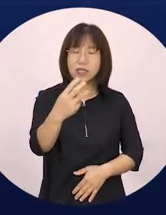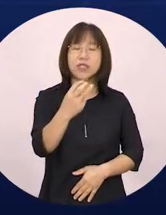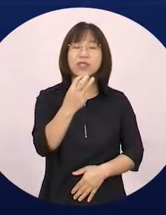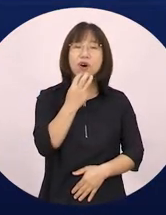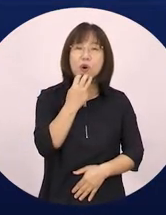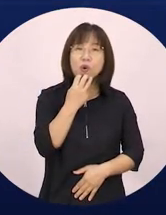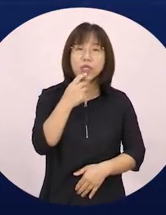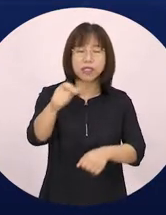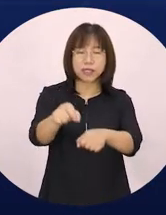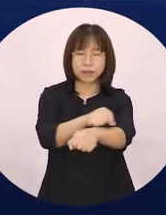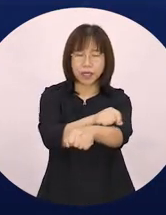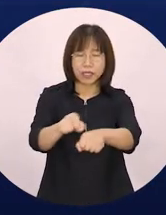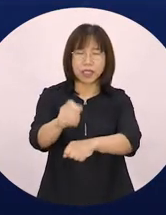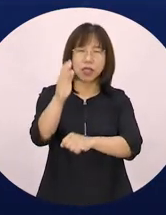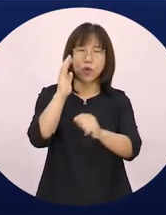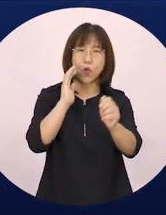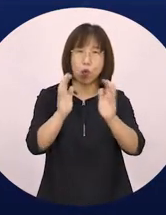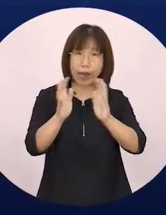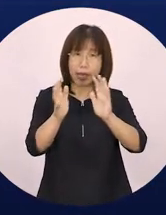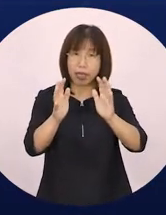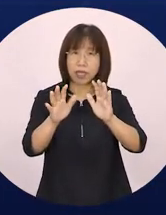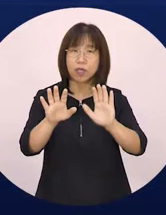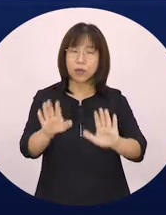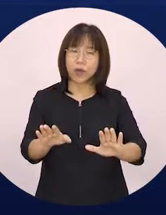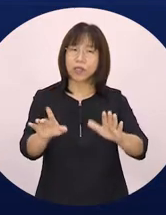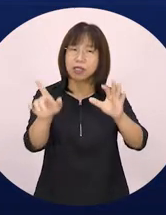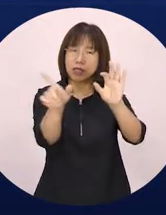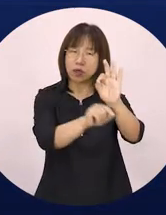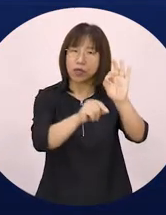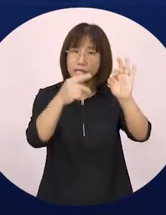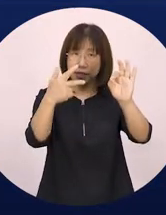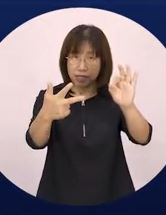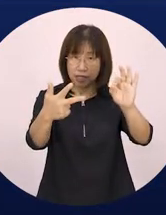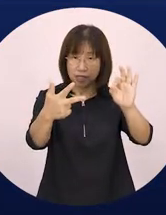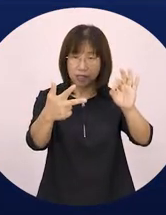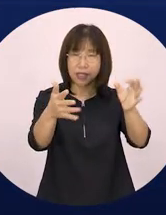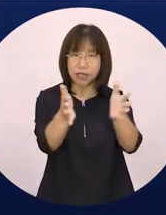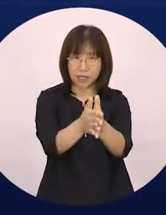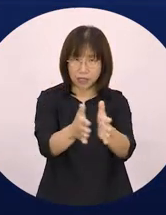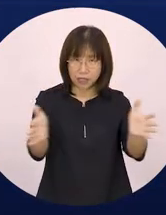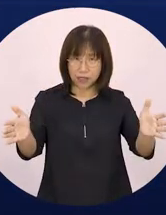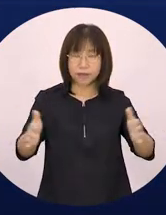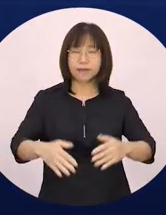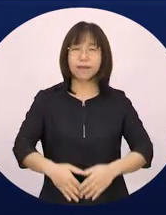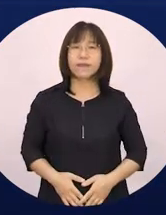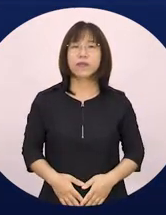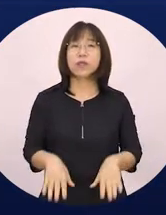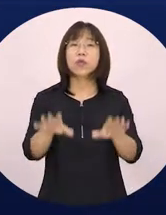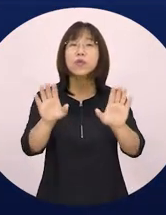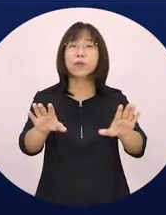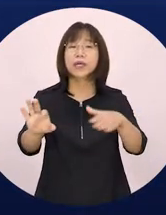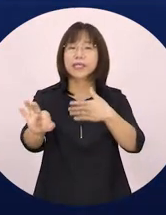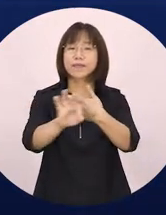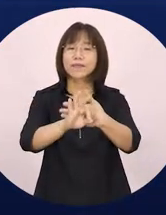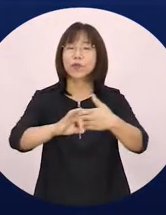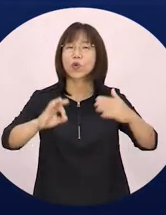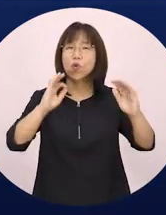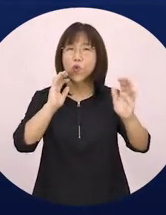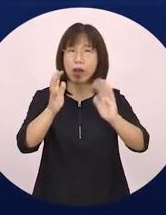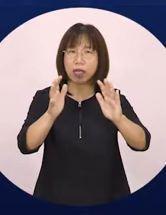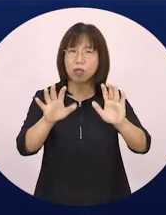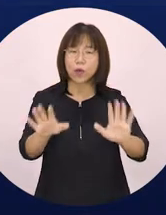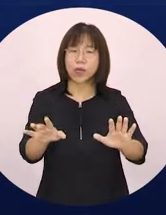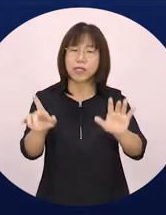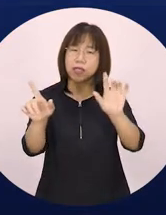제282회 서울특별시 강서구의회 임시회가 지난 7일 1차 본회의로 개회했습니다. 이번